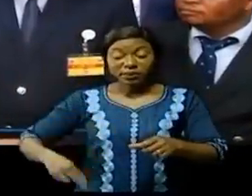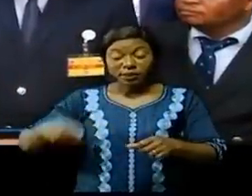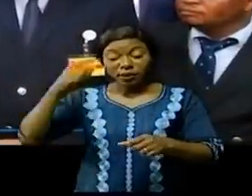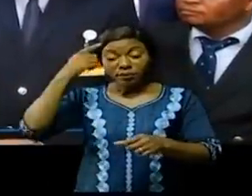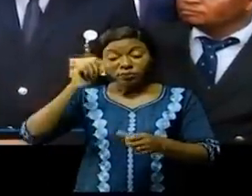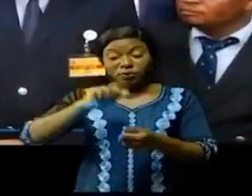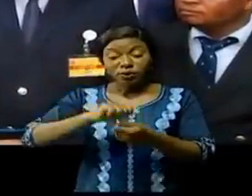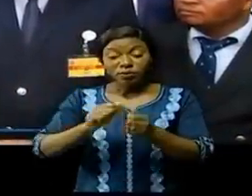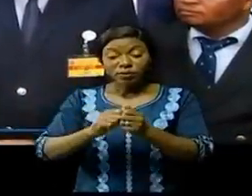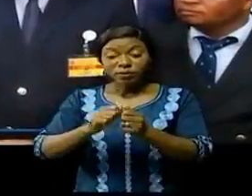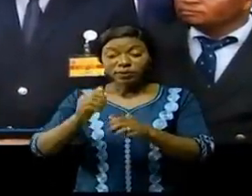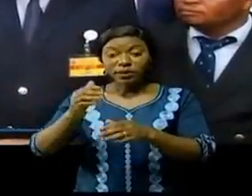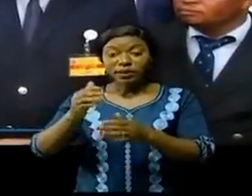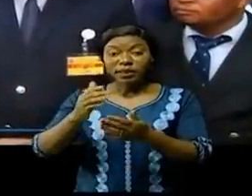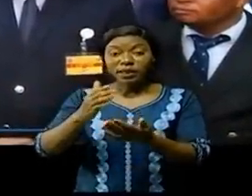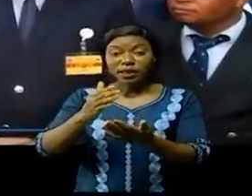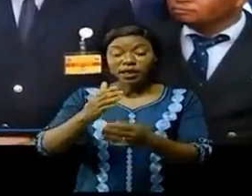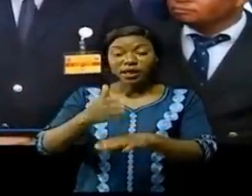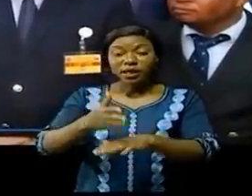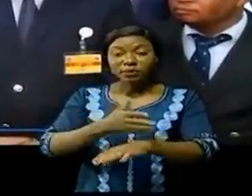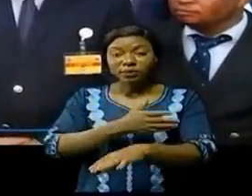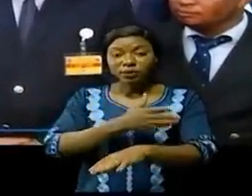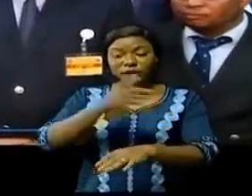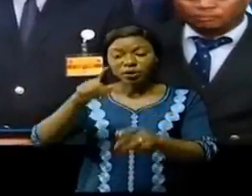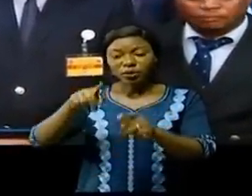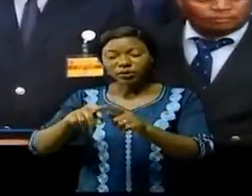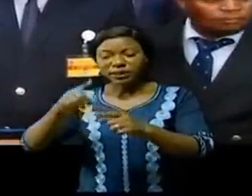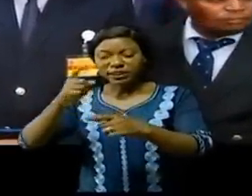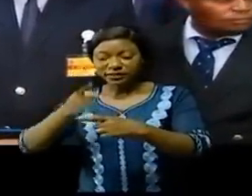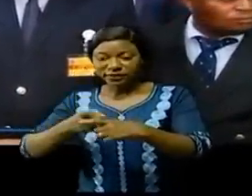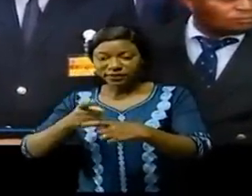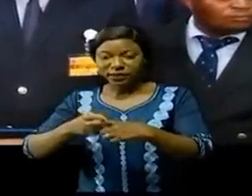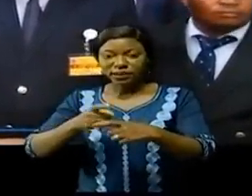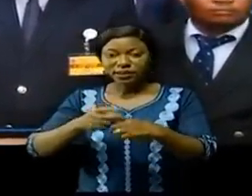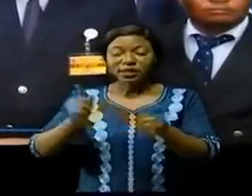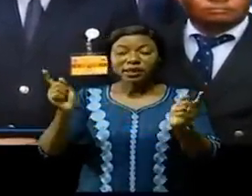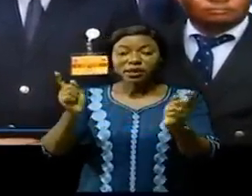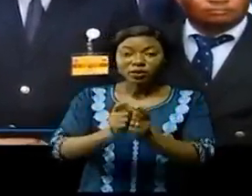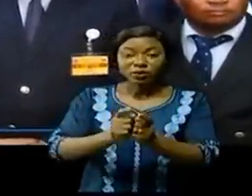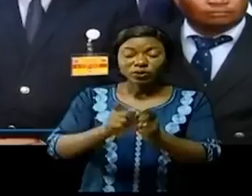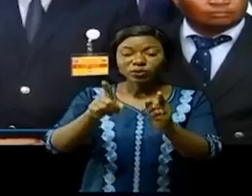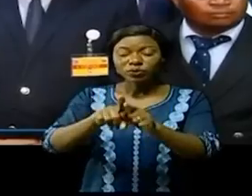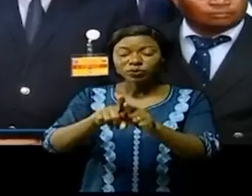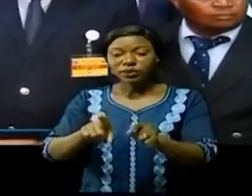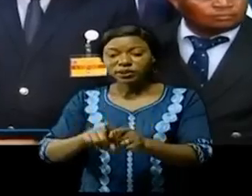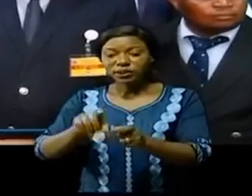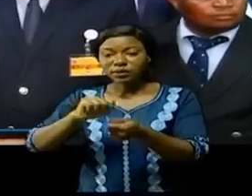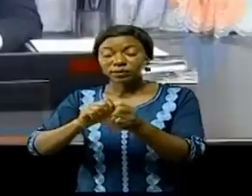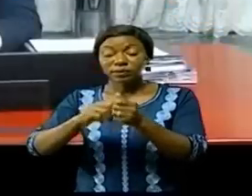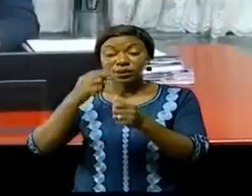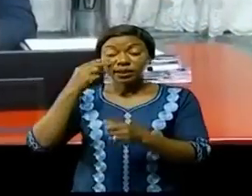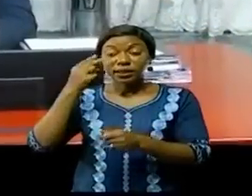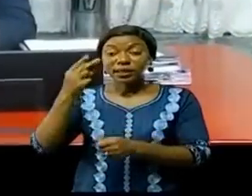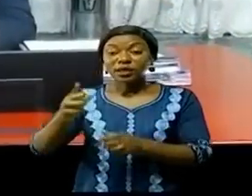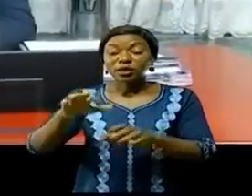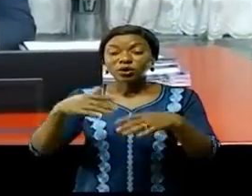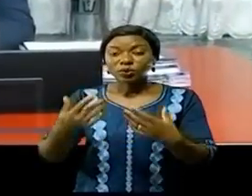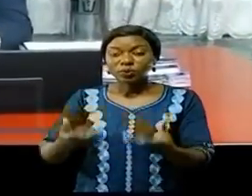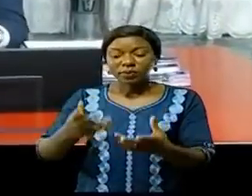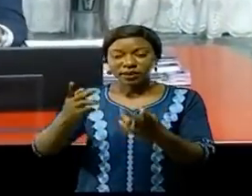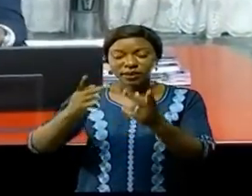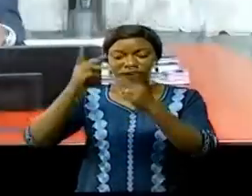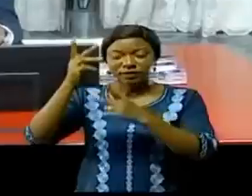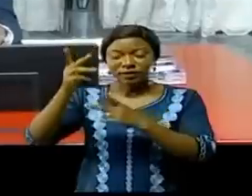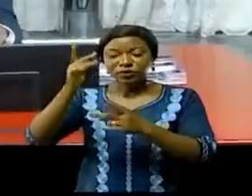des progrès réalisés, des difficultés rencontrées et de la nécessité de regarder comment dans l'avenir